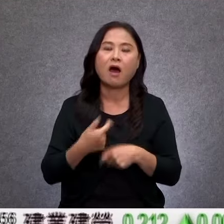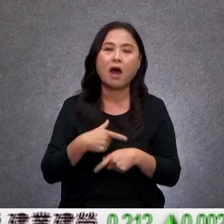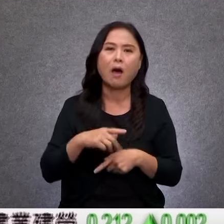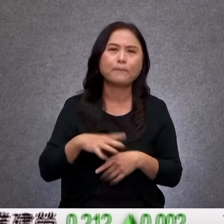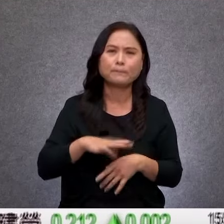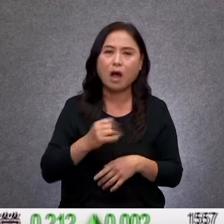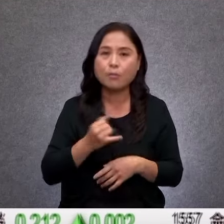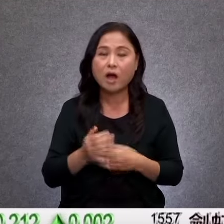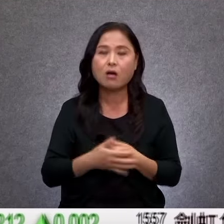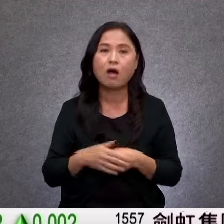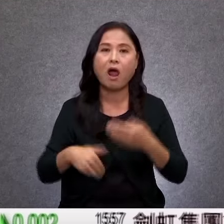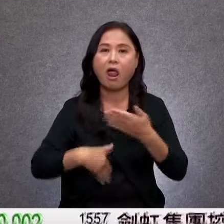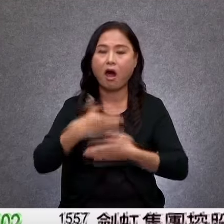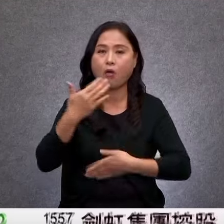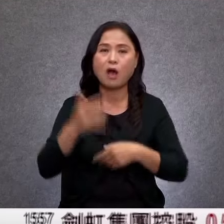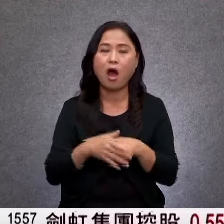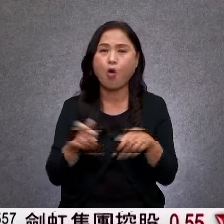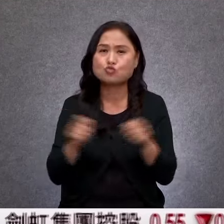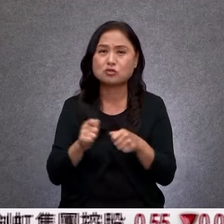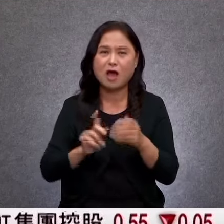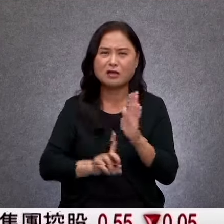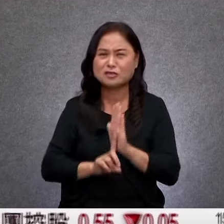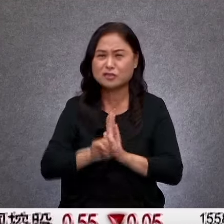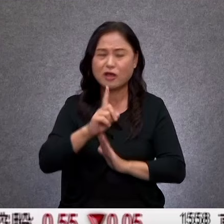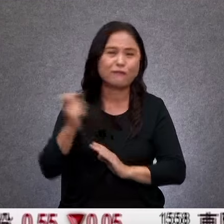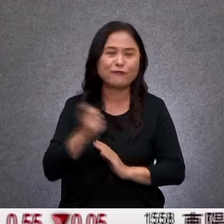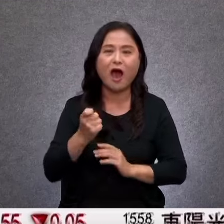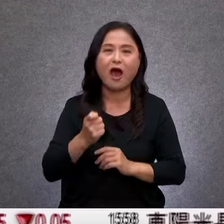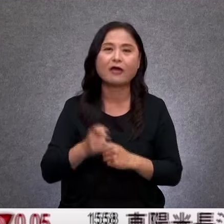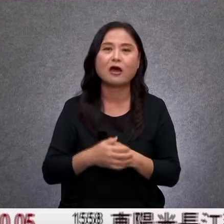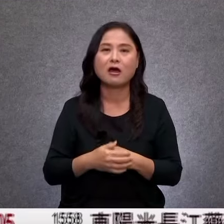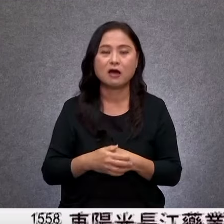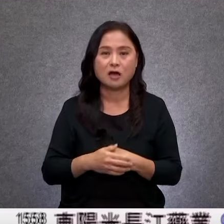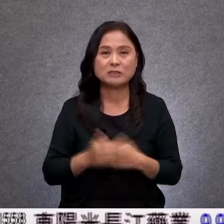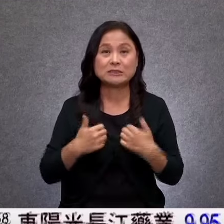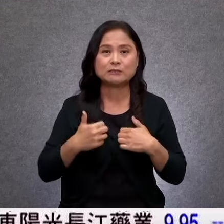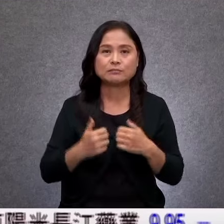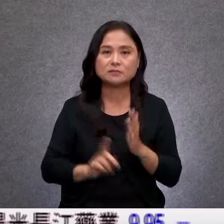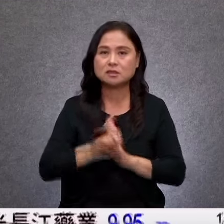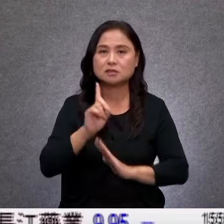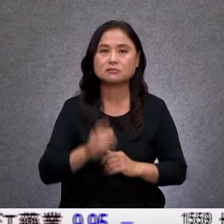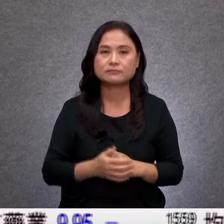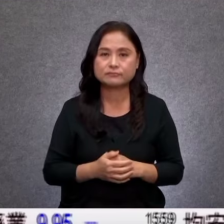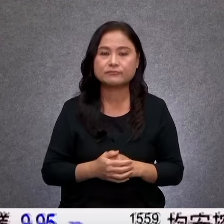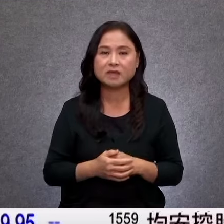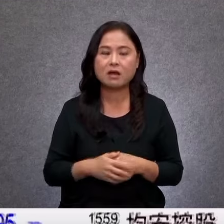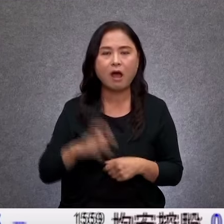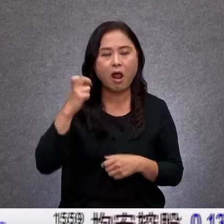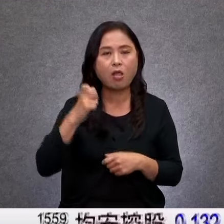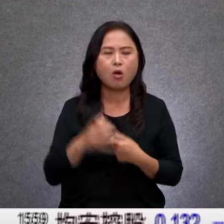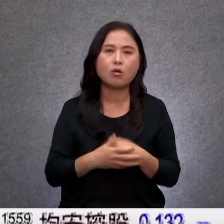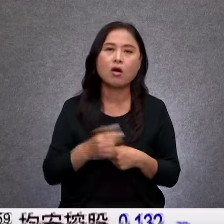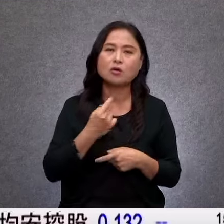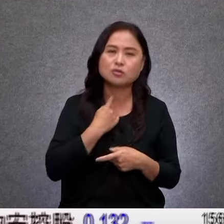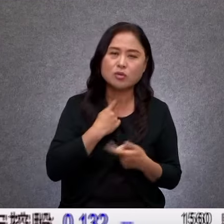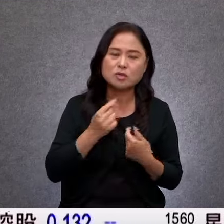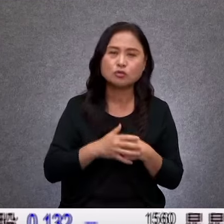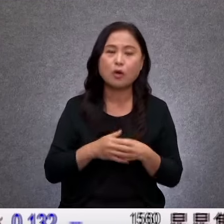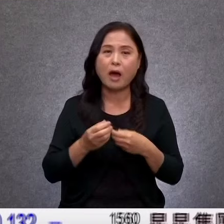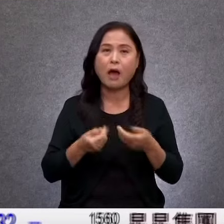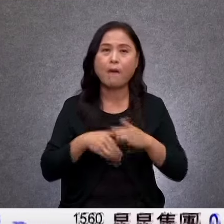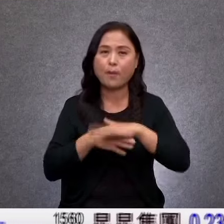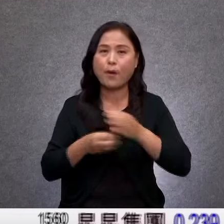咧。是供不應求的，所以那時候的樓價在很短時間裏面升得比較快比較急的。考慮到當時來講